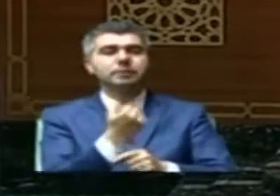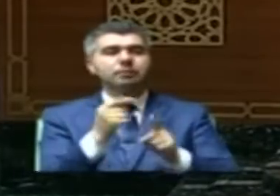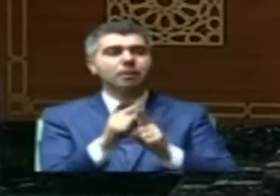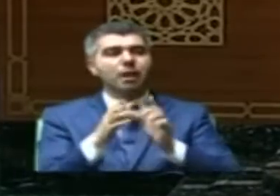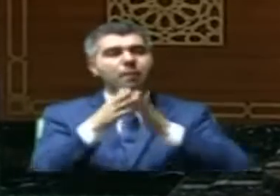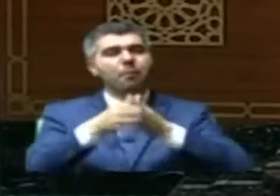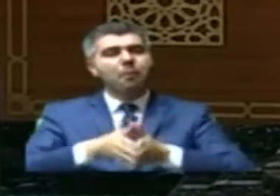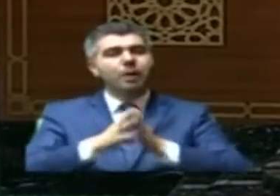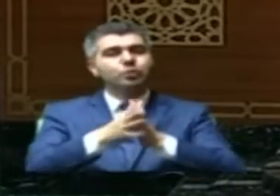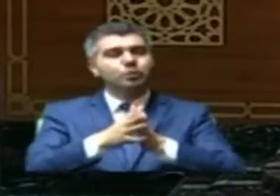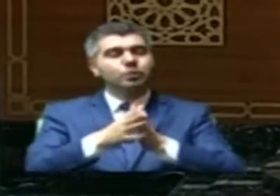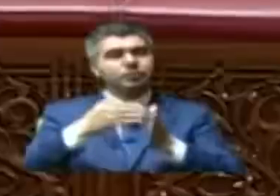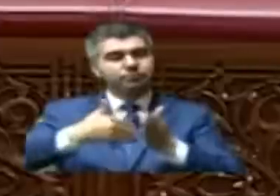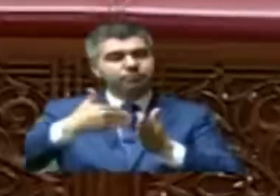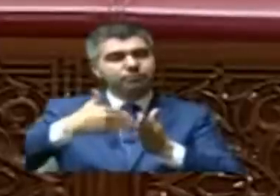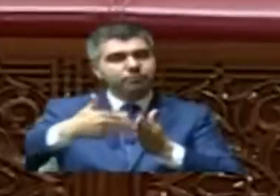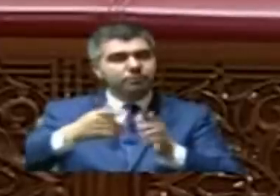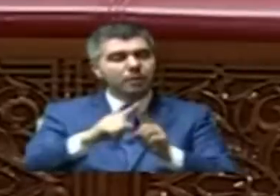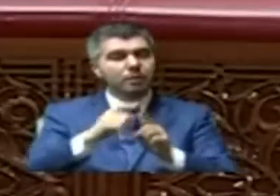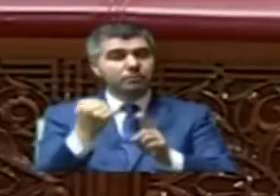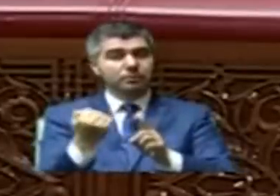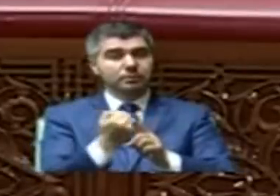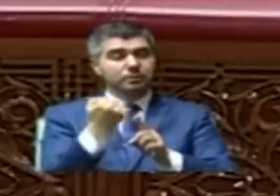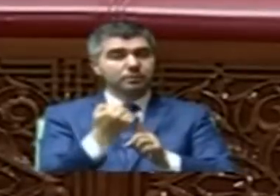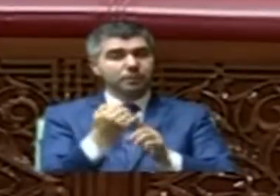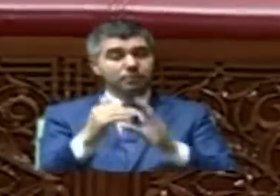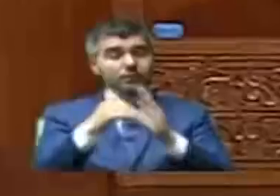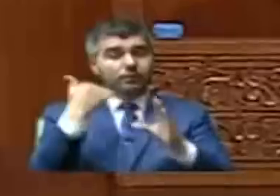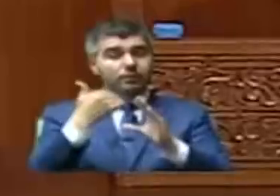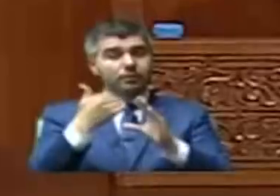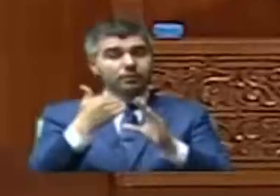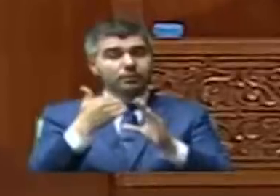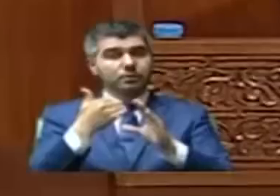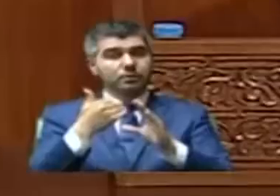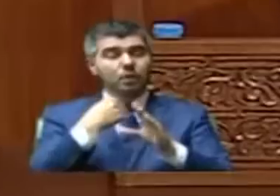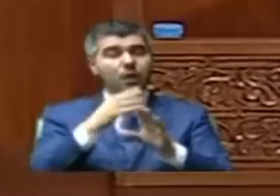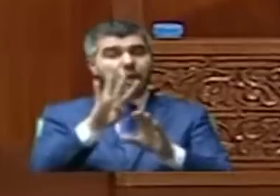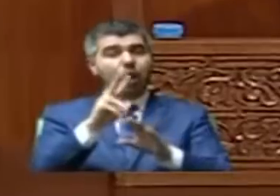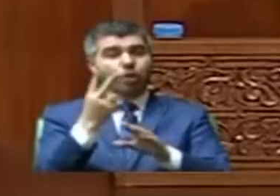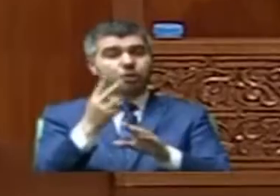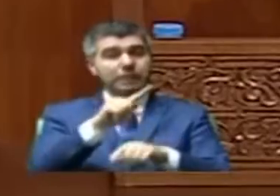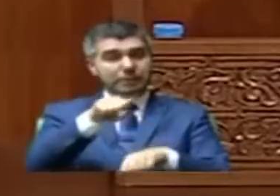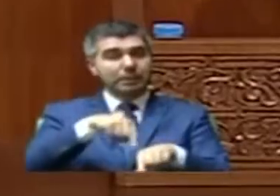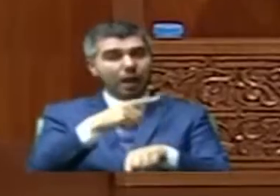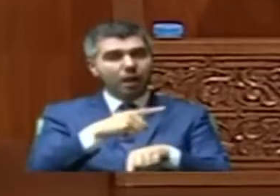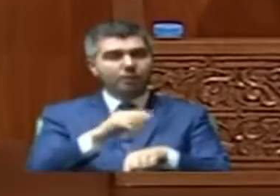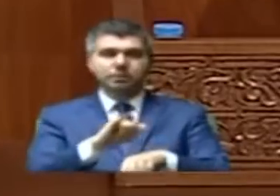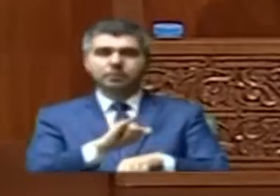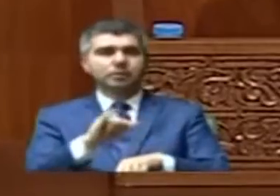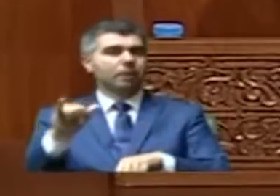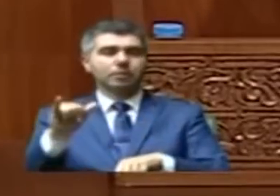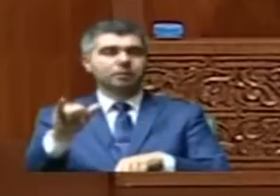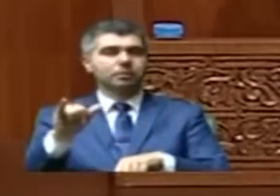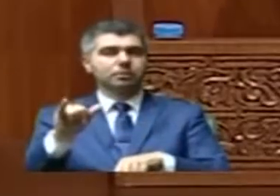الدخول، لم يبلغ إلى علمنا أن هناك تأخر كيمشي لهاد 24 ساعة اللي قال السيد المستشار.